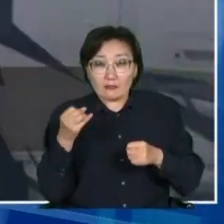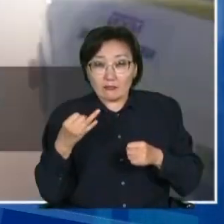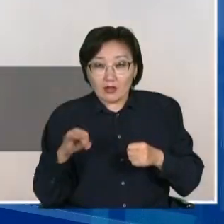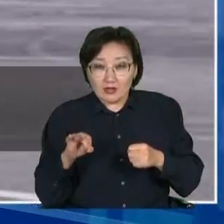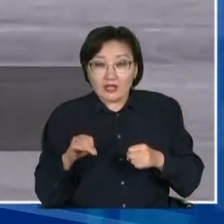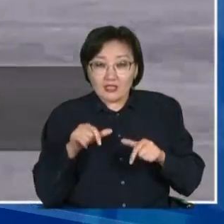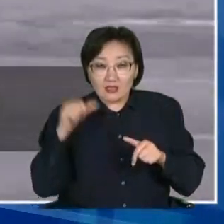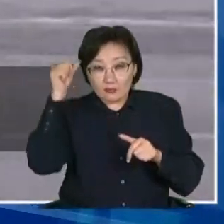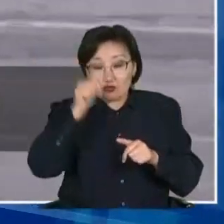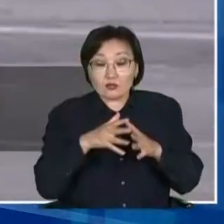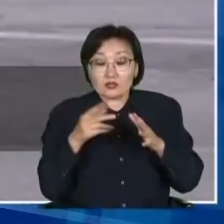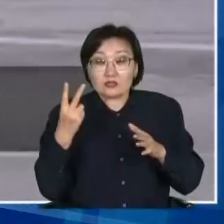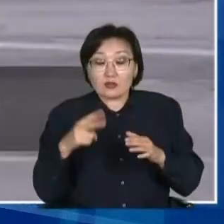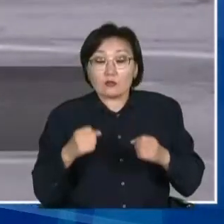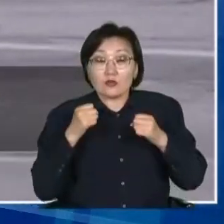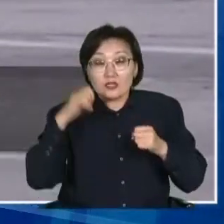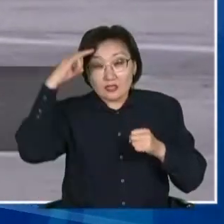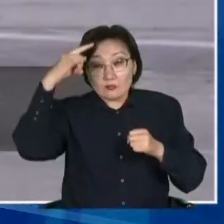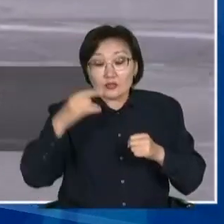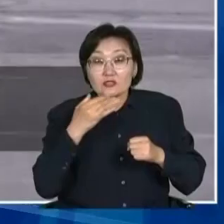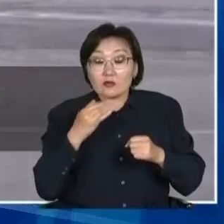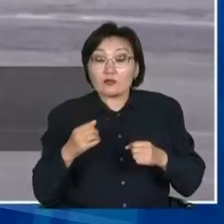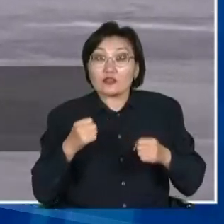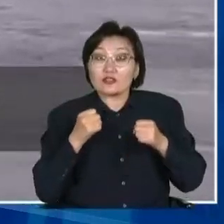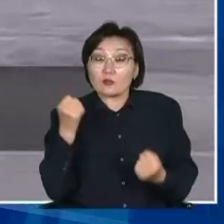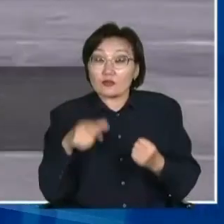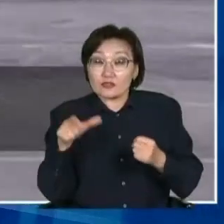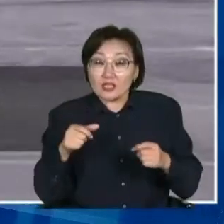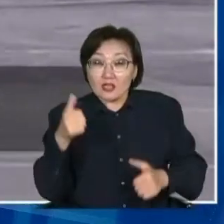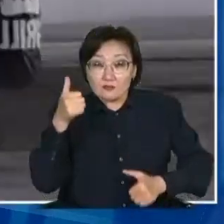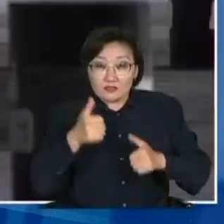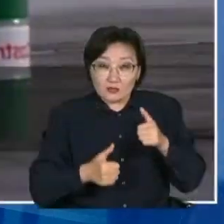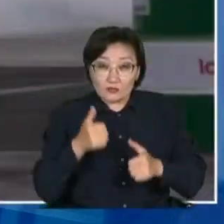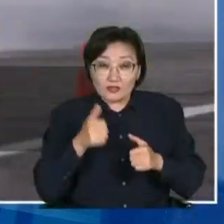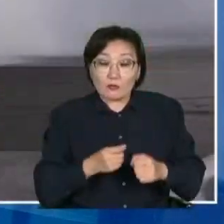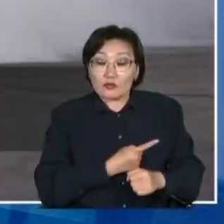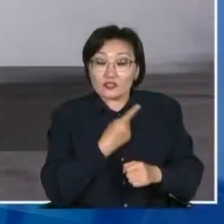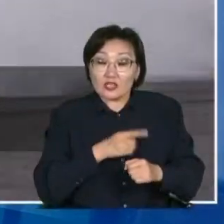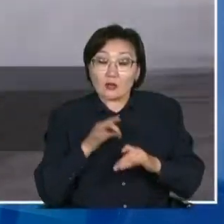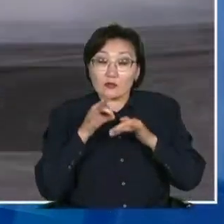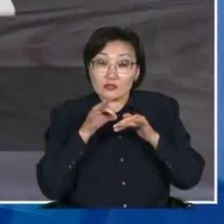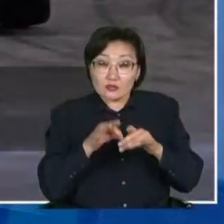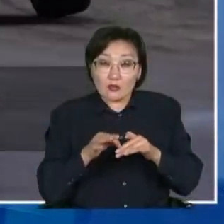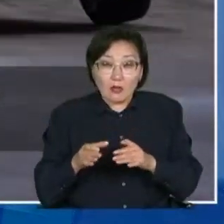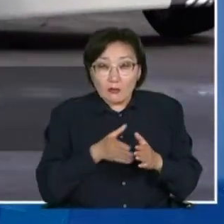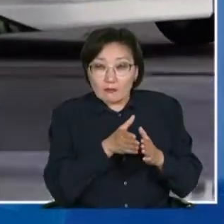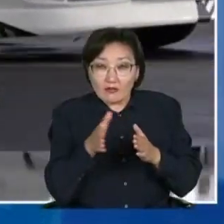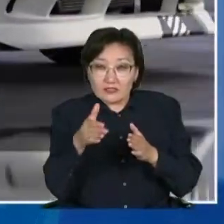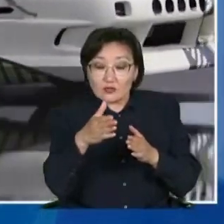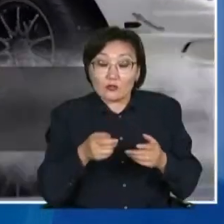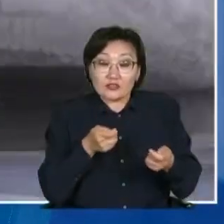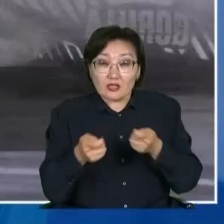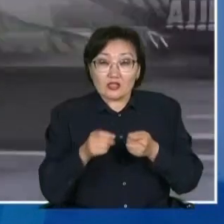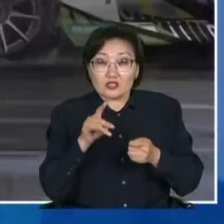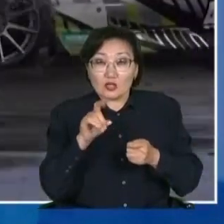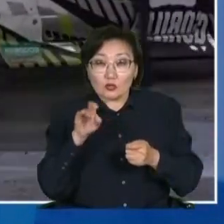года. Более 20 казахстанских и зарубежных пилотов соревновались в парных заездах на мастерство прохождения поворотов в управляемом